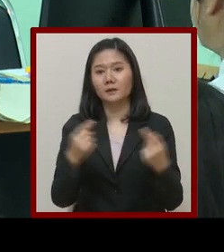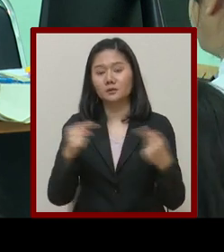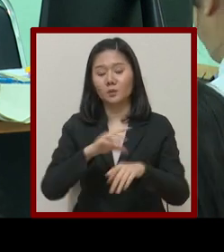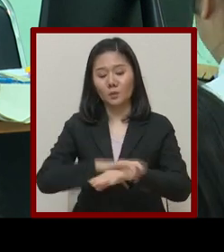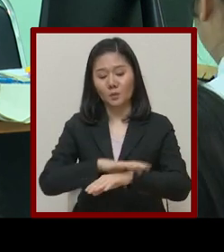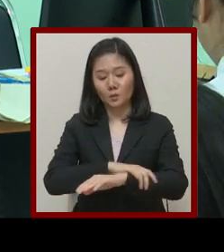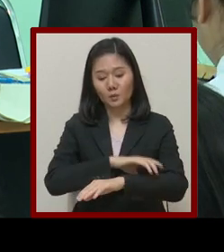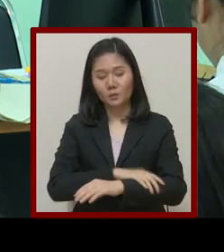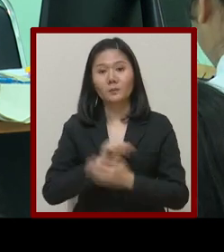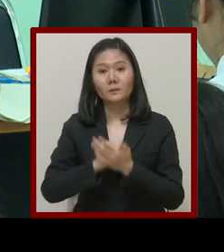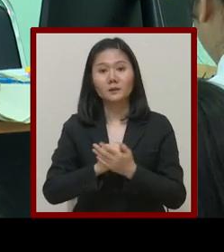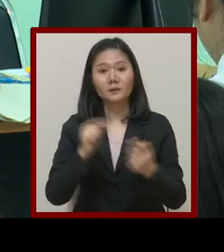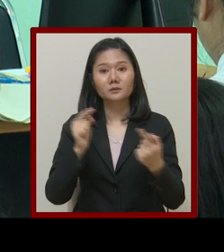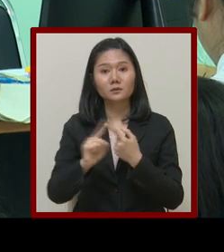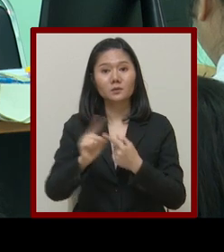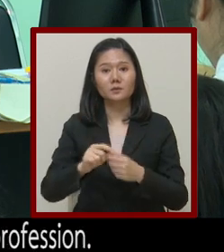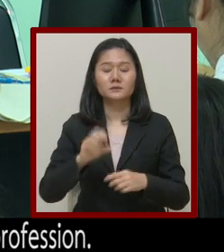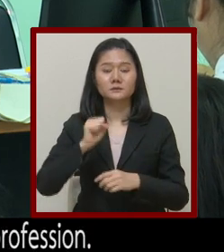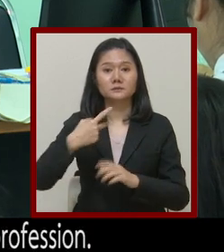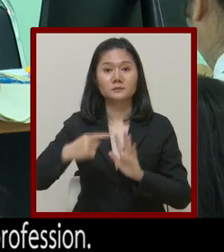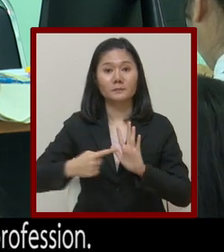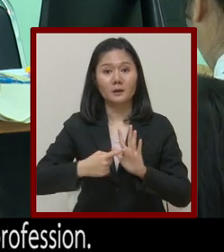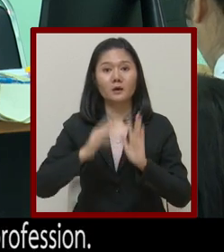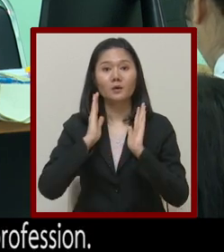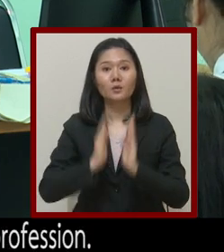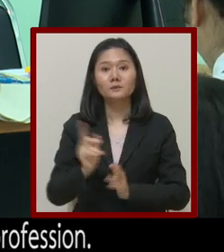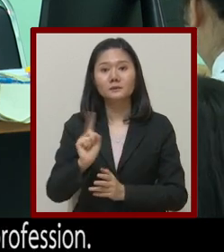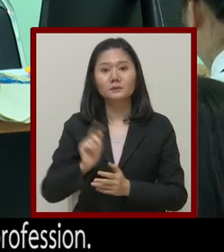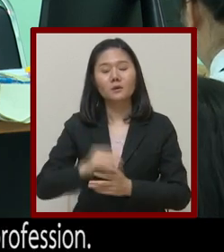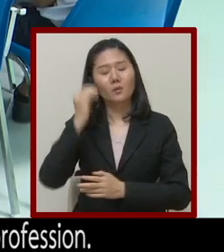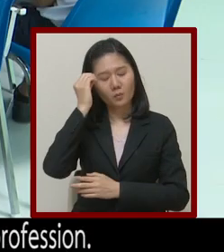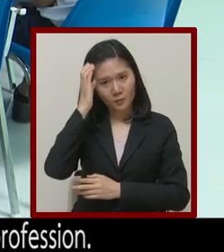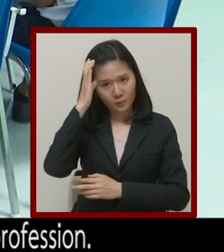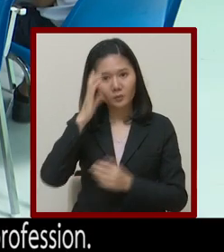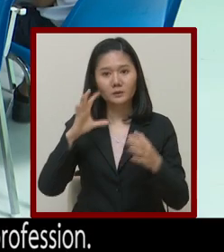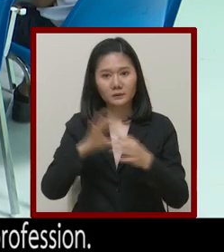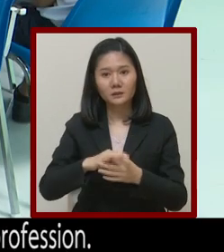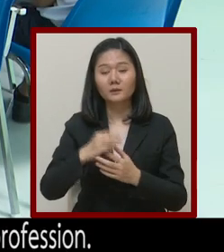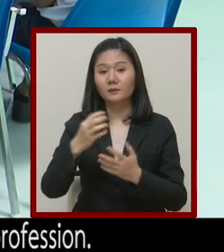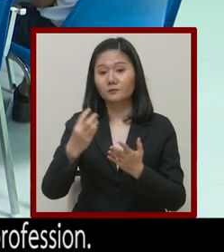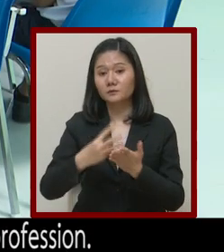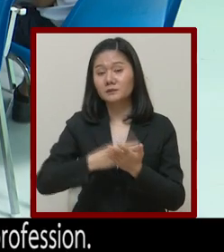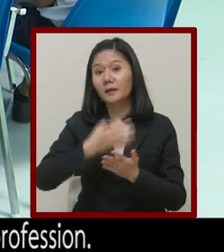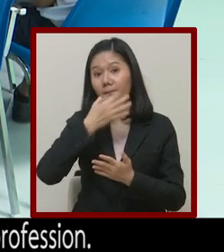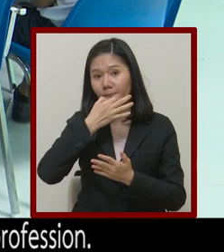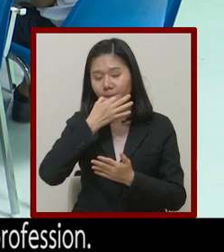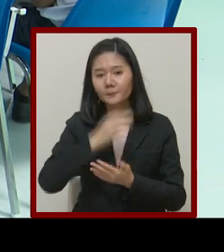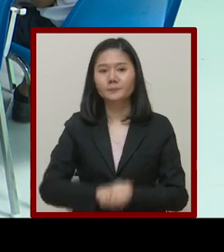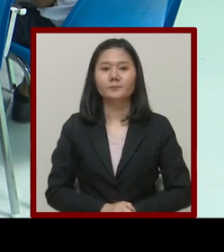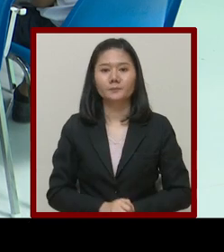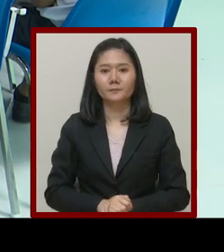การนวดการให้บริการด้านสปาจะต้องเป็นคนที่มีความรู้เกี่ยวข้องกับวิชาชีพนะ